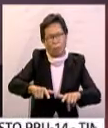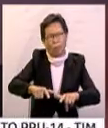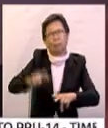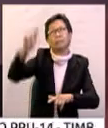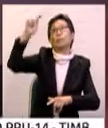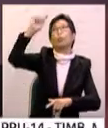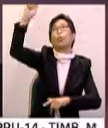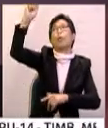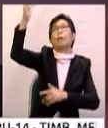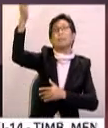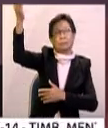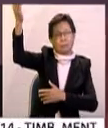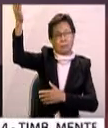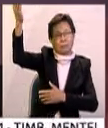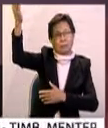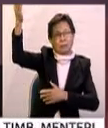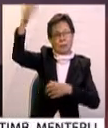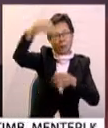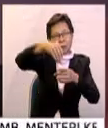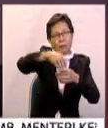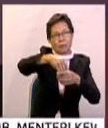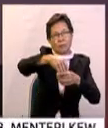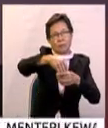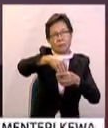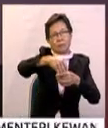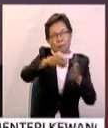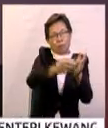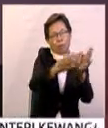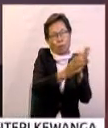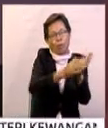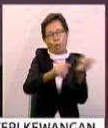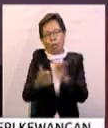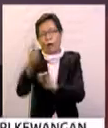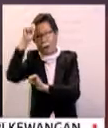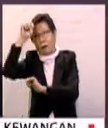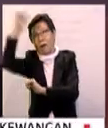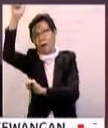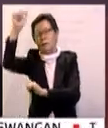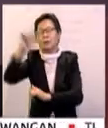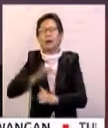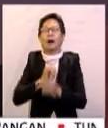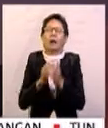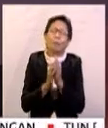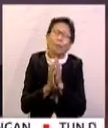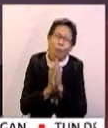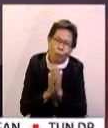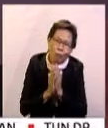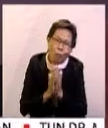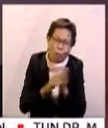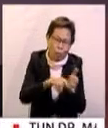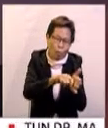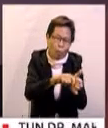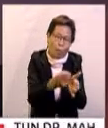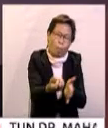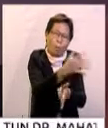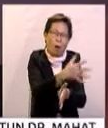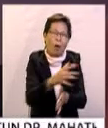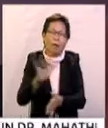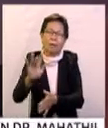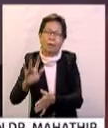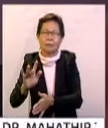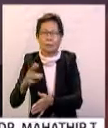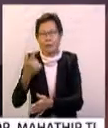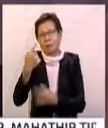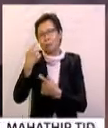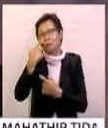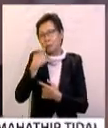takdir yang telah tersurat oleh Allah tap saya mohonlah padamkanlah kesian deat kita orang